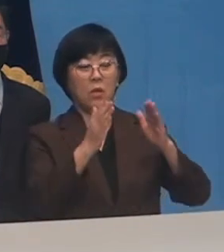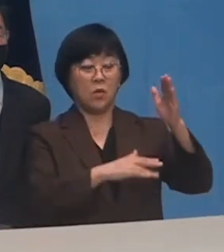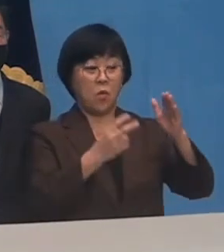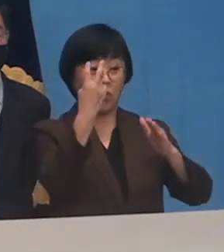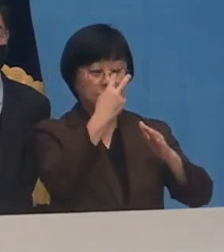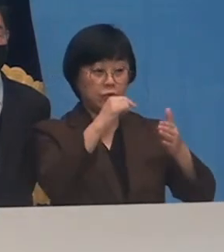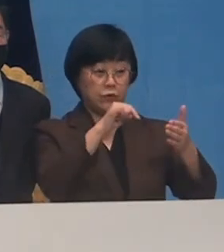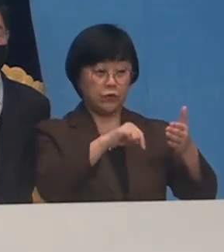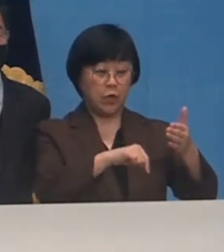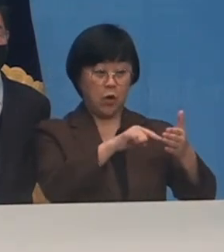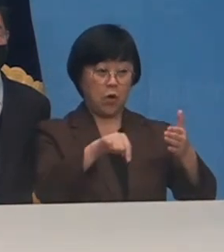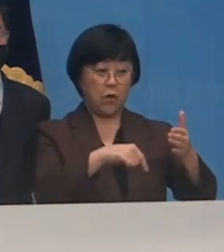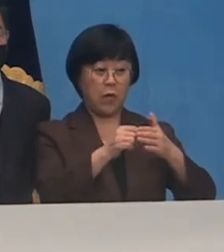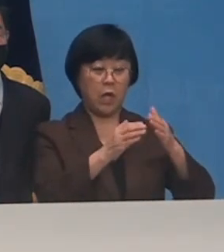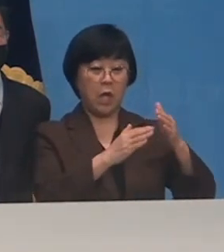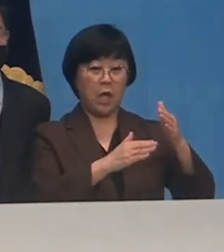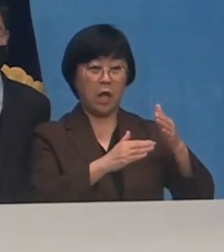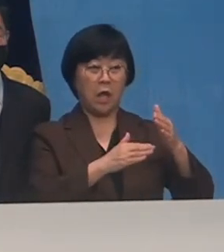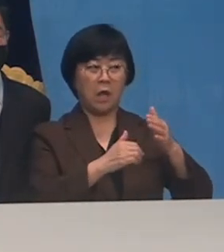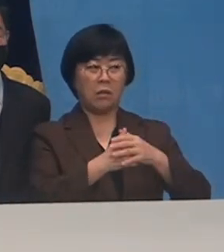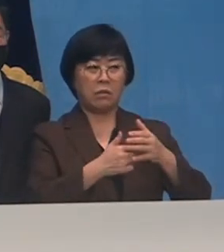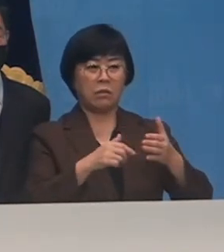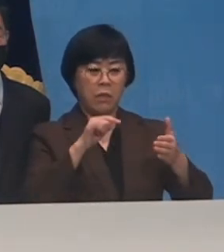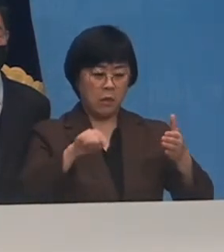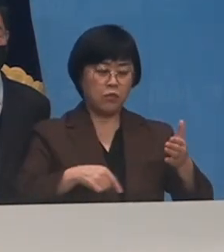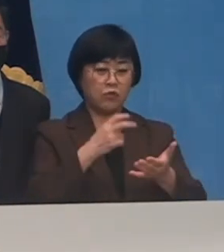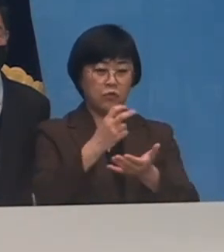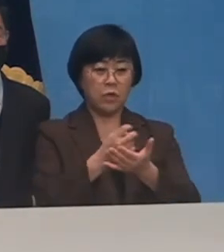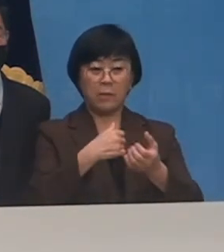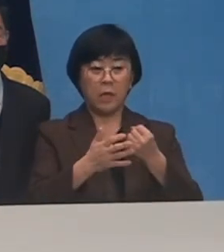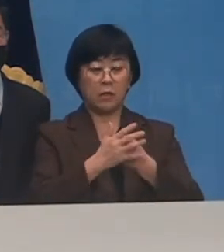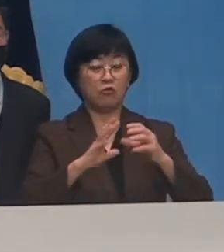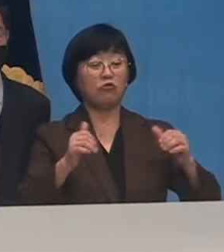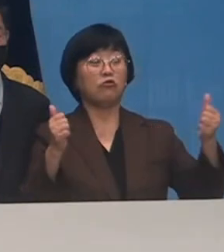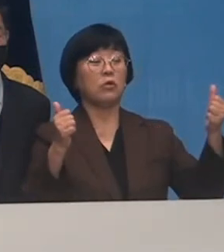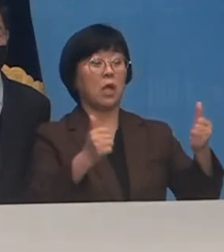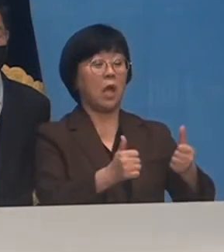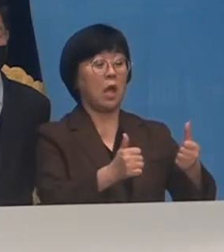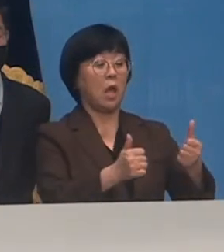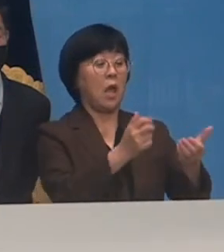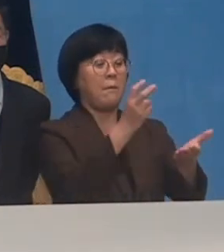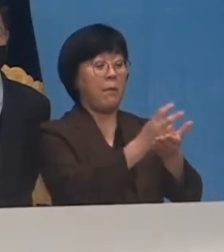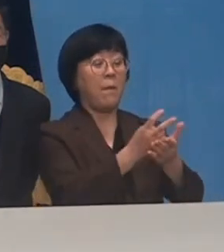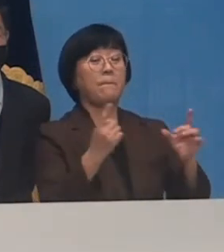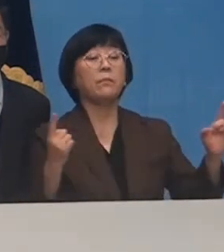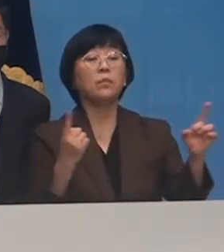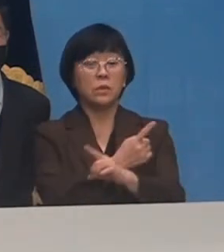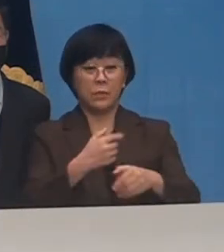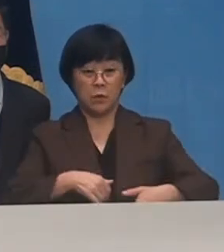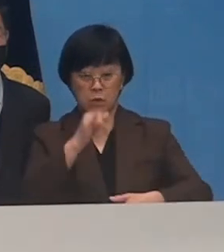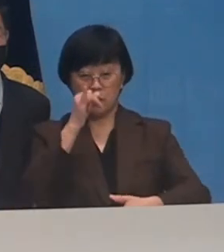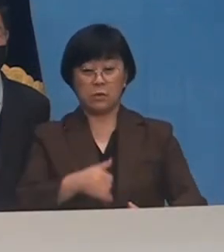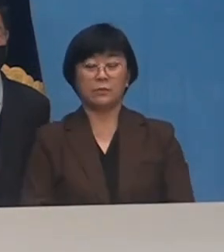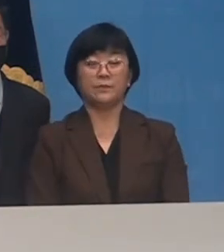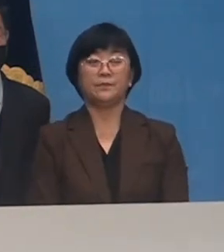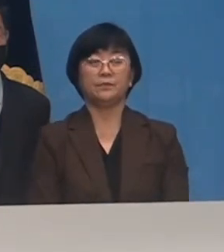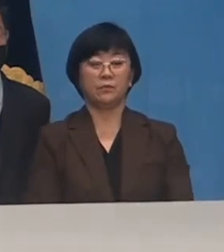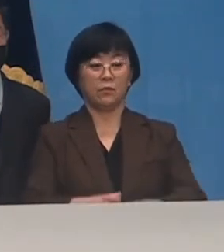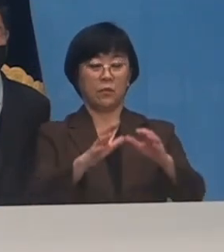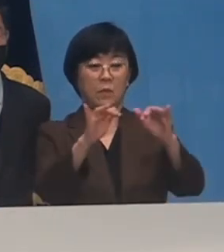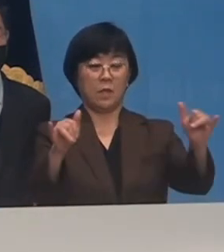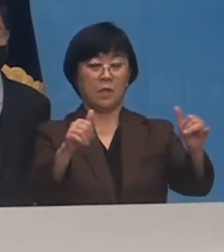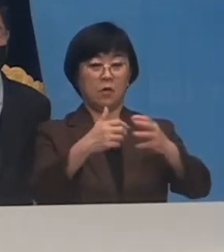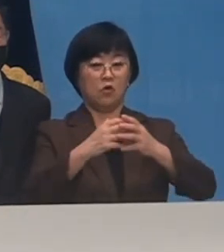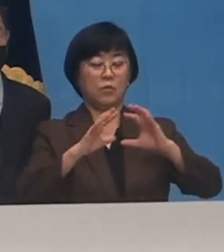공수처의 내부 규정으로 개선될 것이 아니라 근본적으로 국회가 나서서 근거 법령을 뜯어고쳐야 할 문제다.